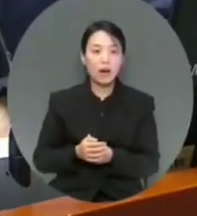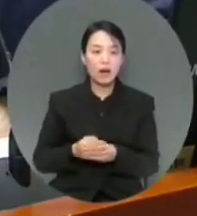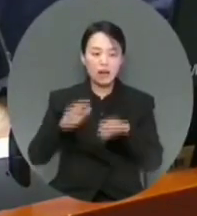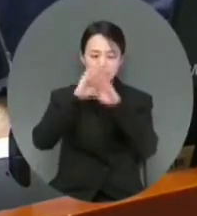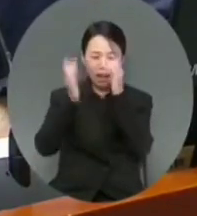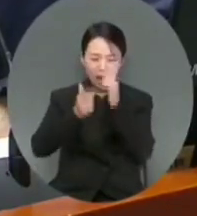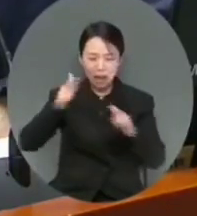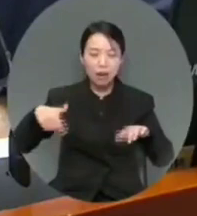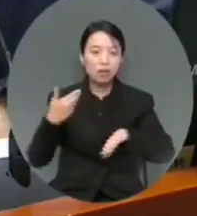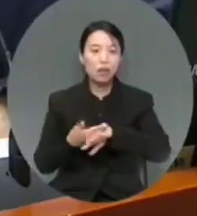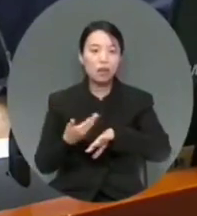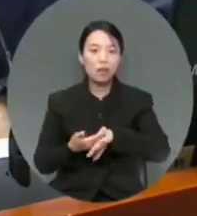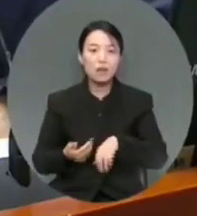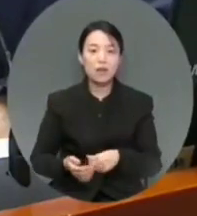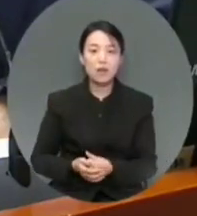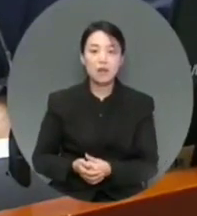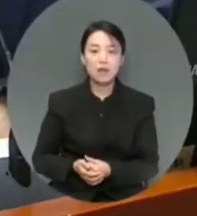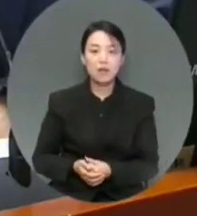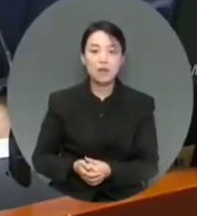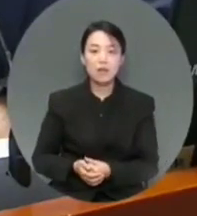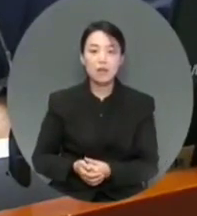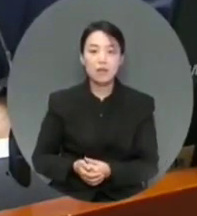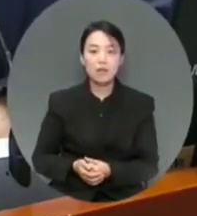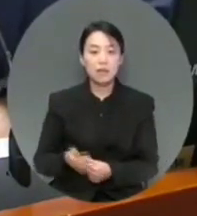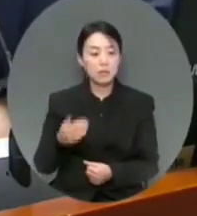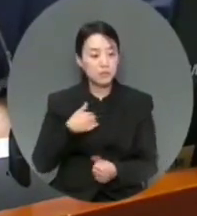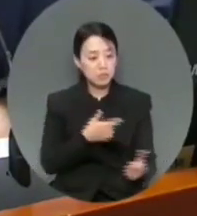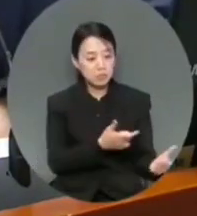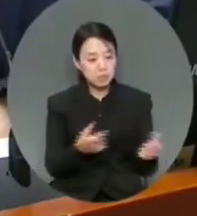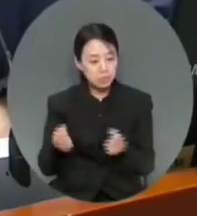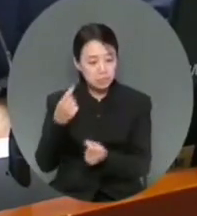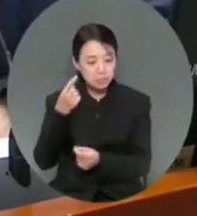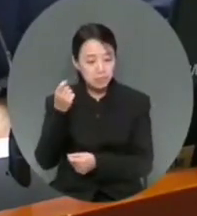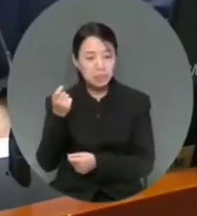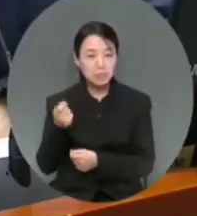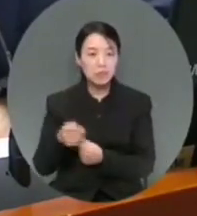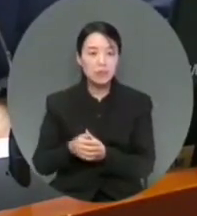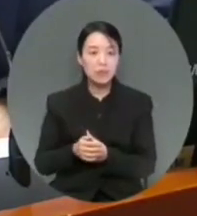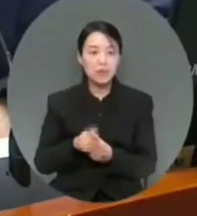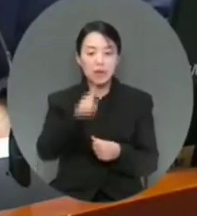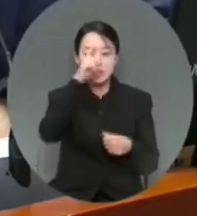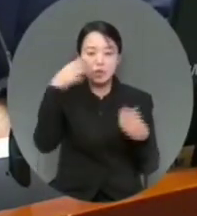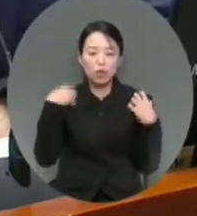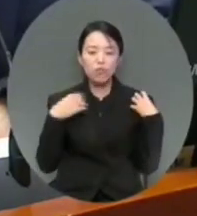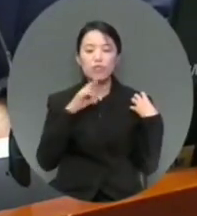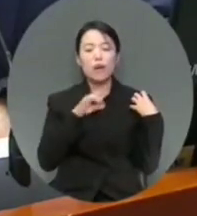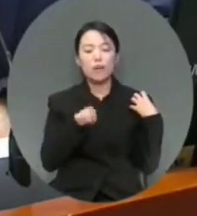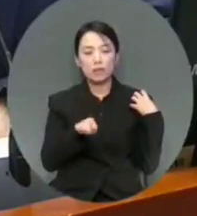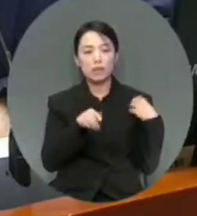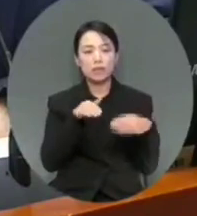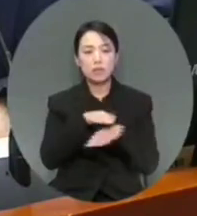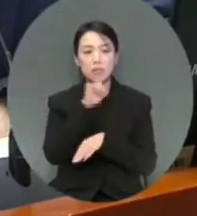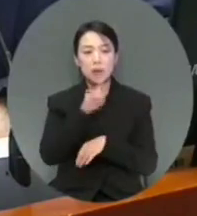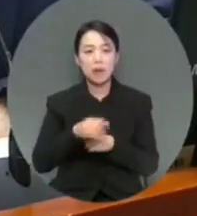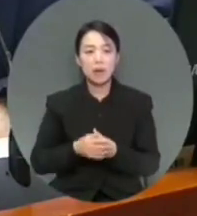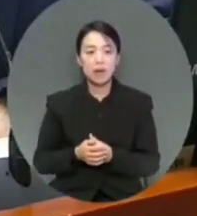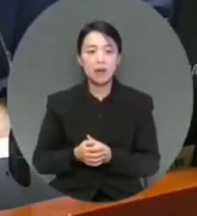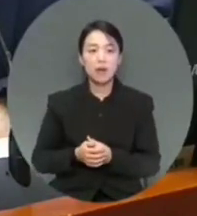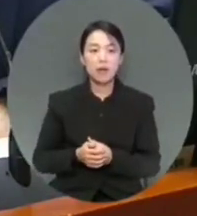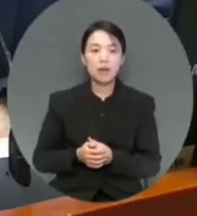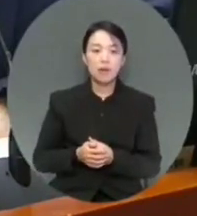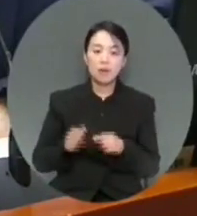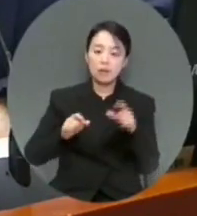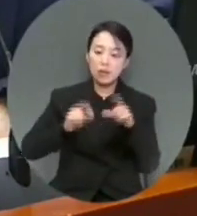없어요. 저는 뭐 크게 일관성 없다고 생각하지 않는다. 아니 그거는 정부만 일관성이 있다고 주장한다니까요. 현장에서 그렇고